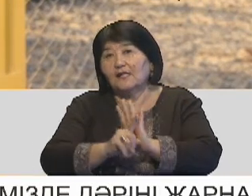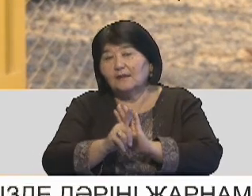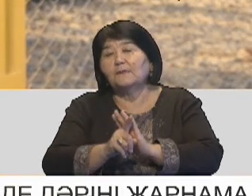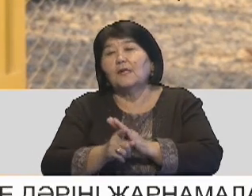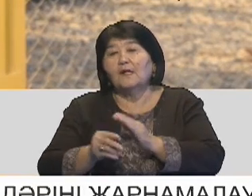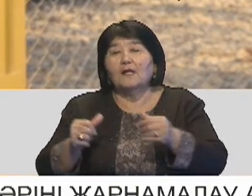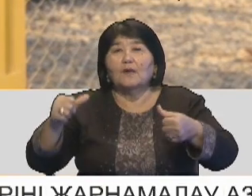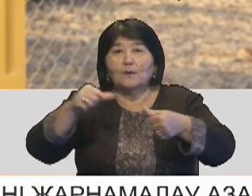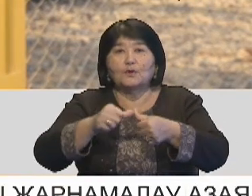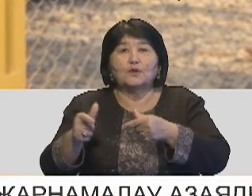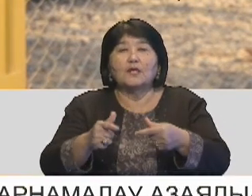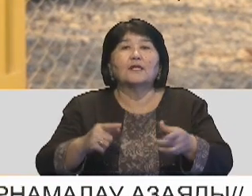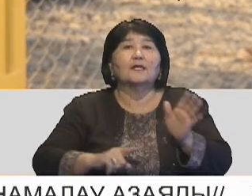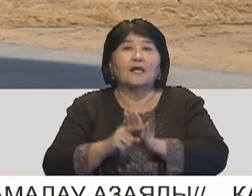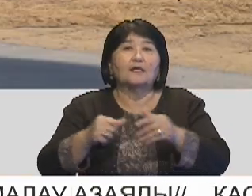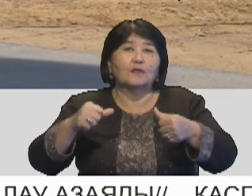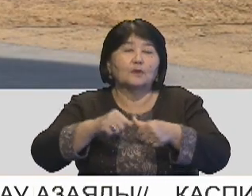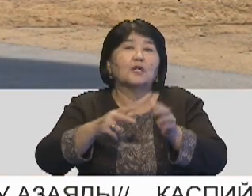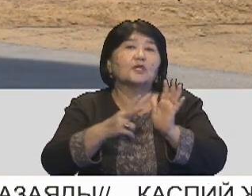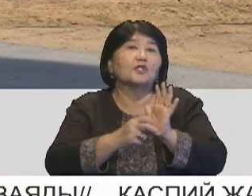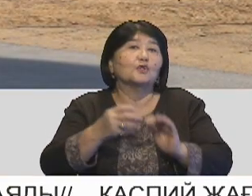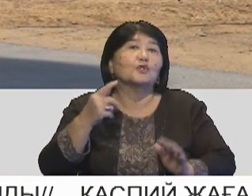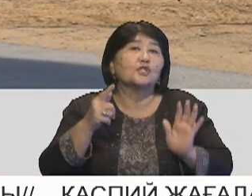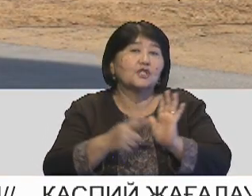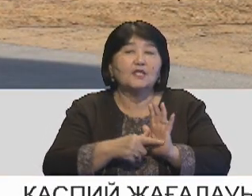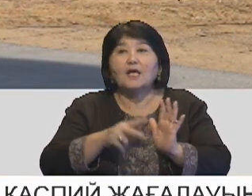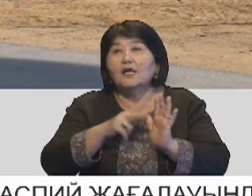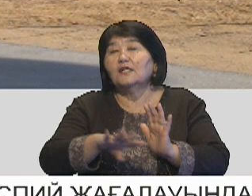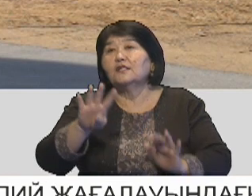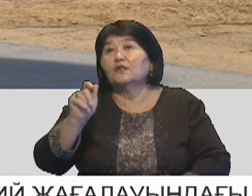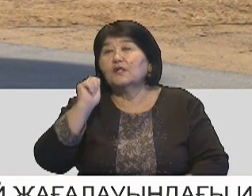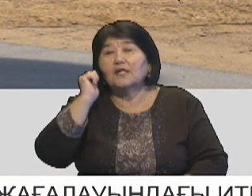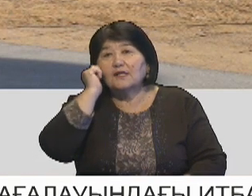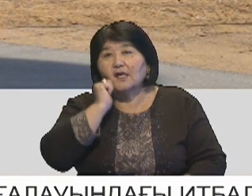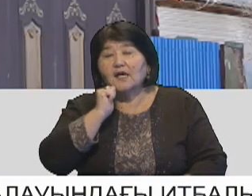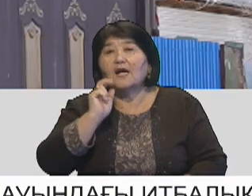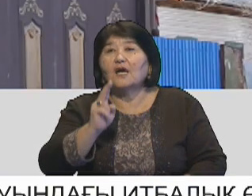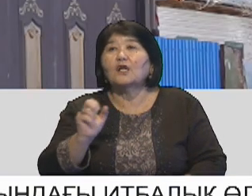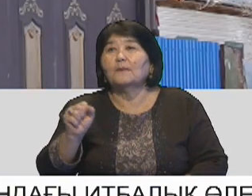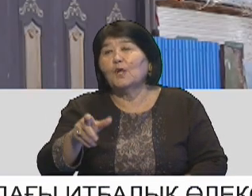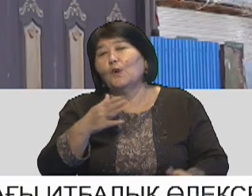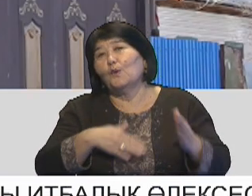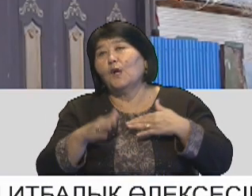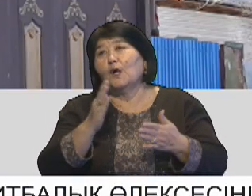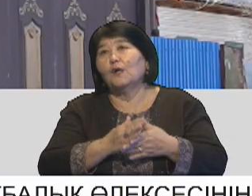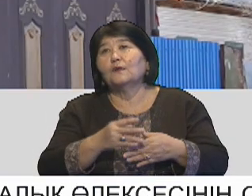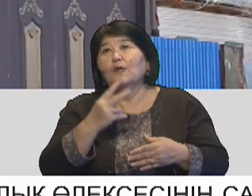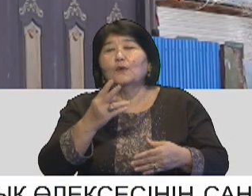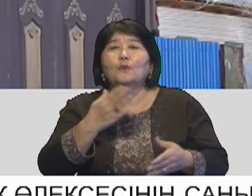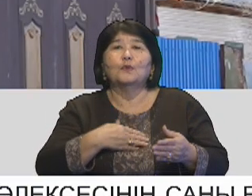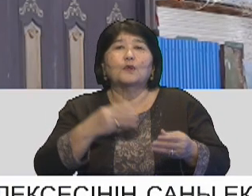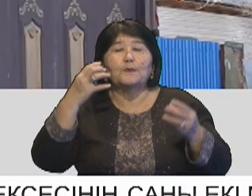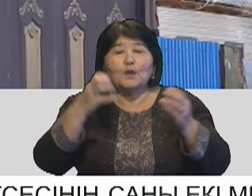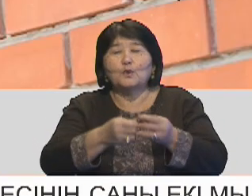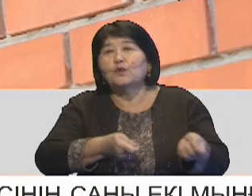Оның нақты қосылғаны 807. 84 жастағы қария Амидулла Нағметов те қуанып отыр. Көмір тасып күл